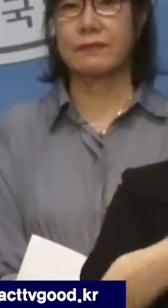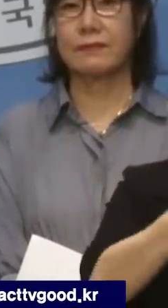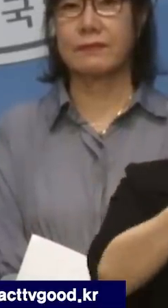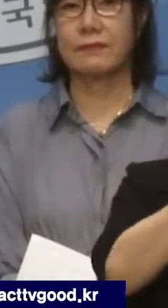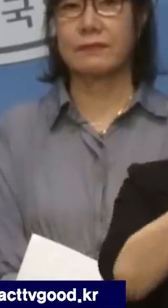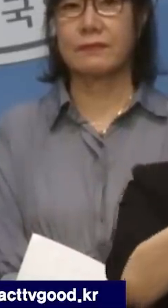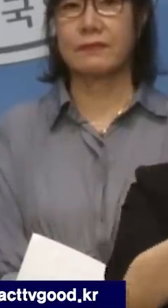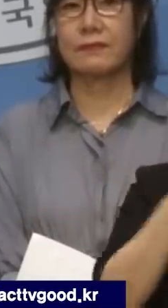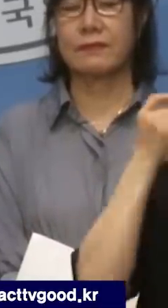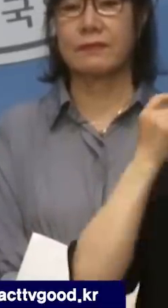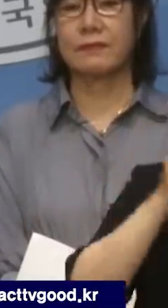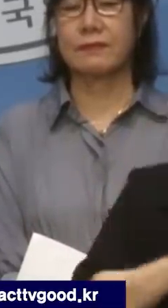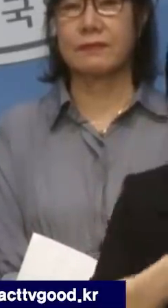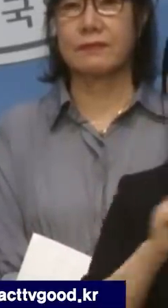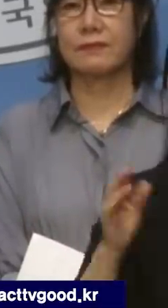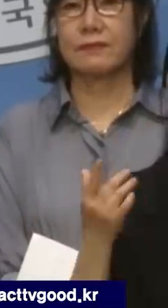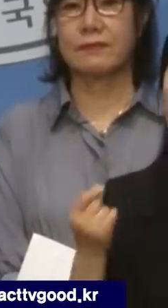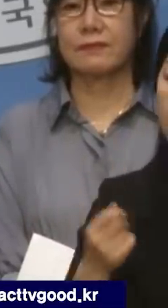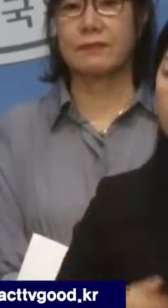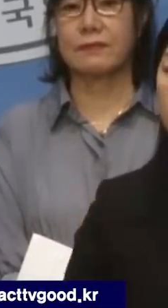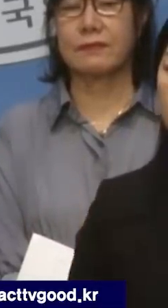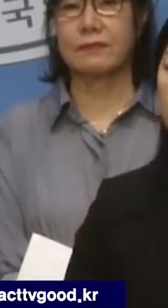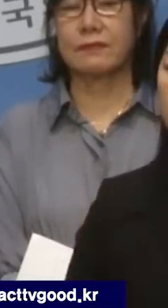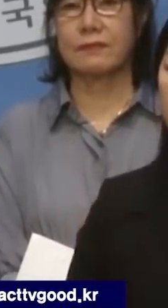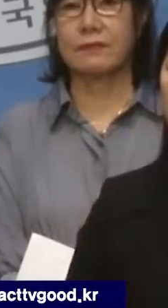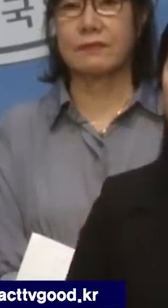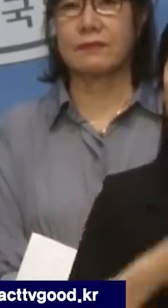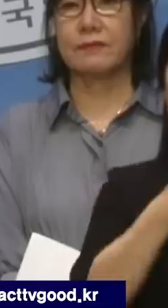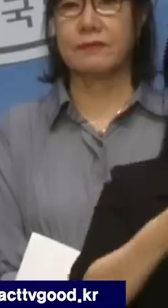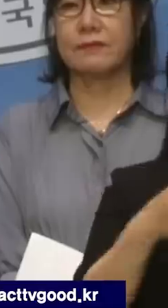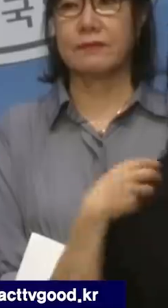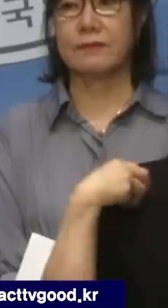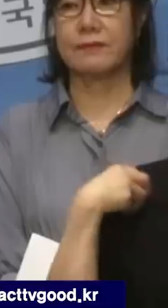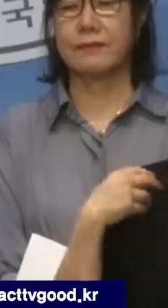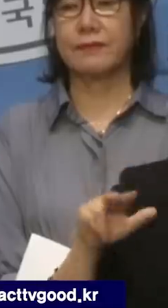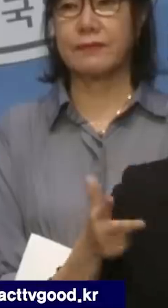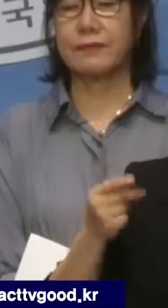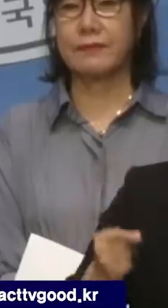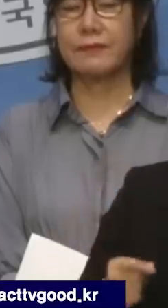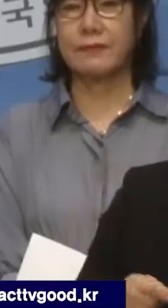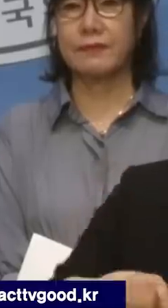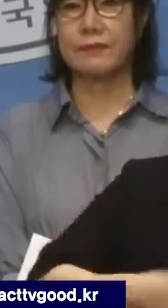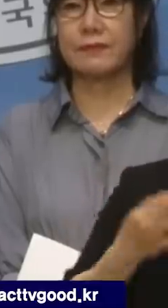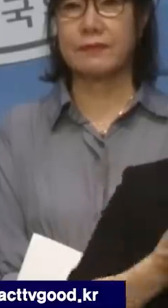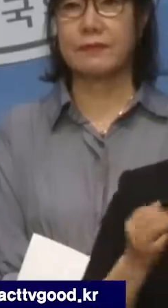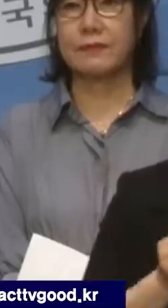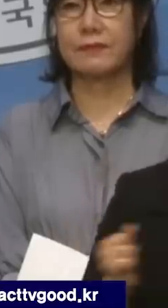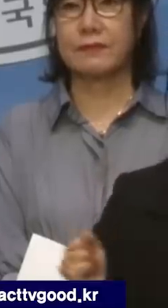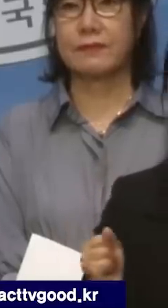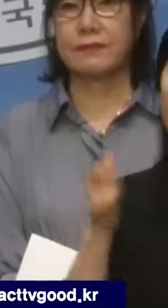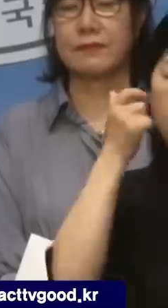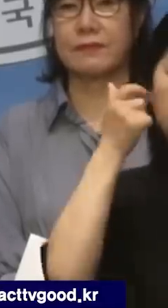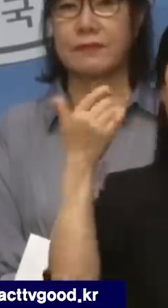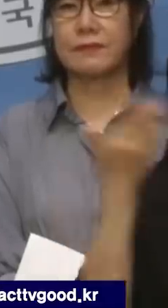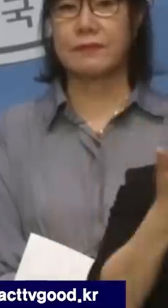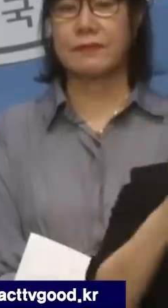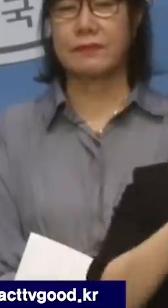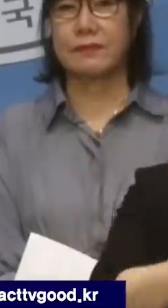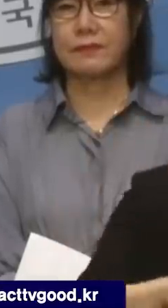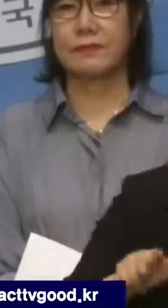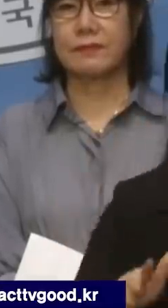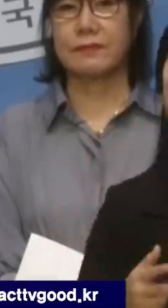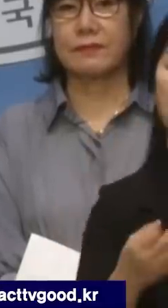않습니까? 윤석열 정부는 700만 소상공인과 자영업자의 이 질문에